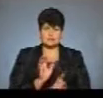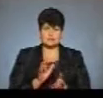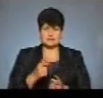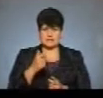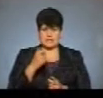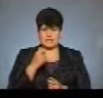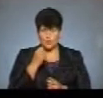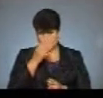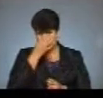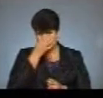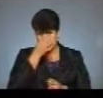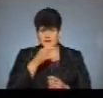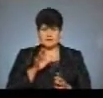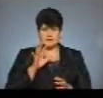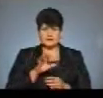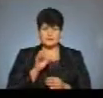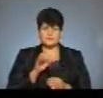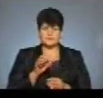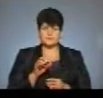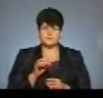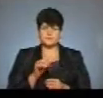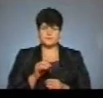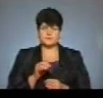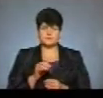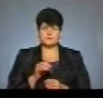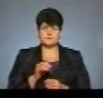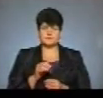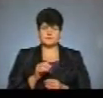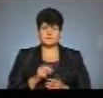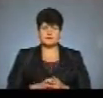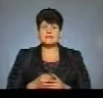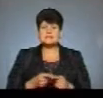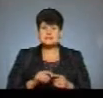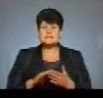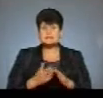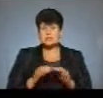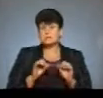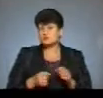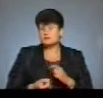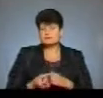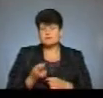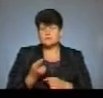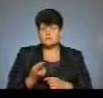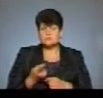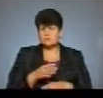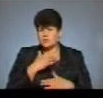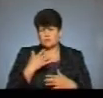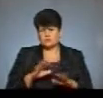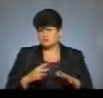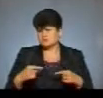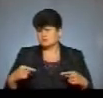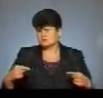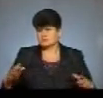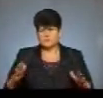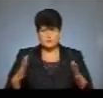і зробити вдих. Обхватити повністю губи потерпілого. Цей стан може виникнути в досить забагатьох факторів. Це,